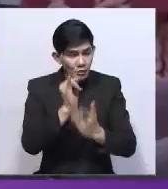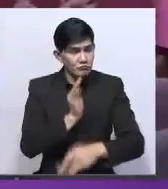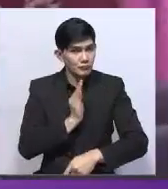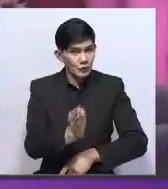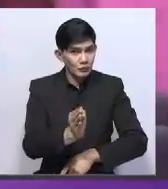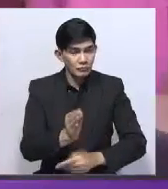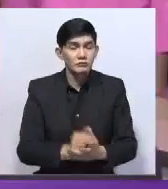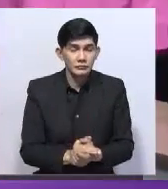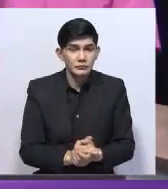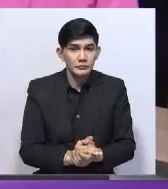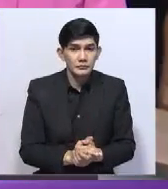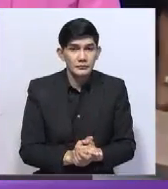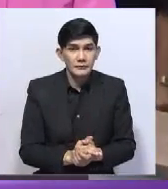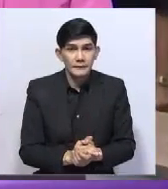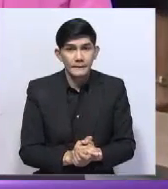งมา